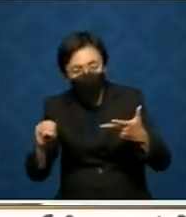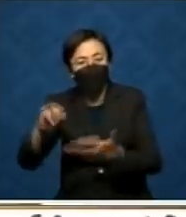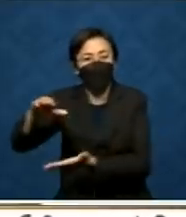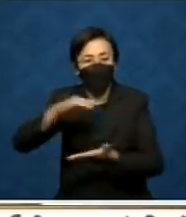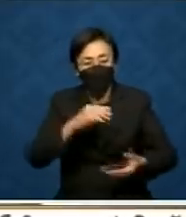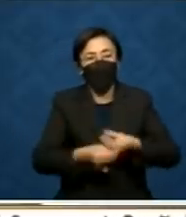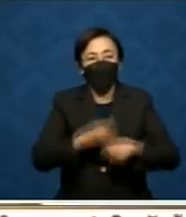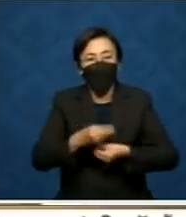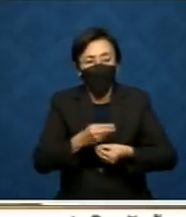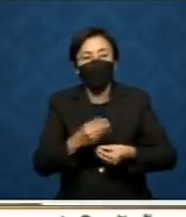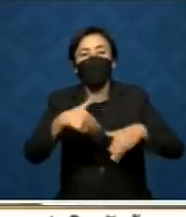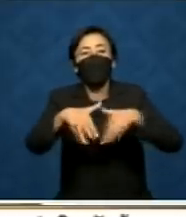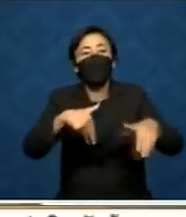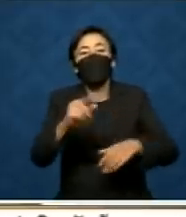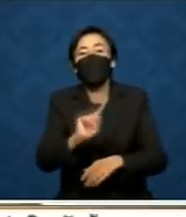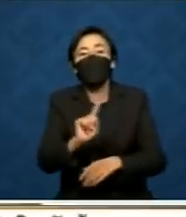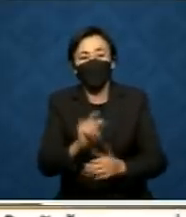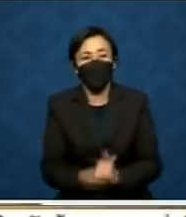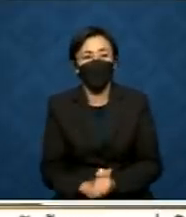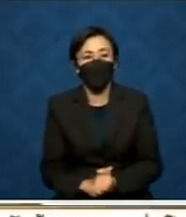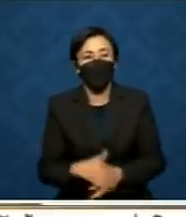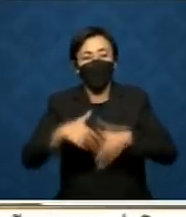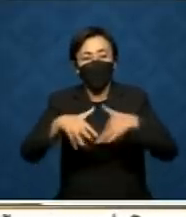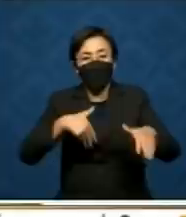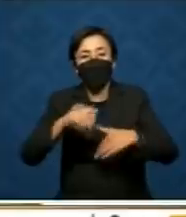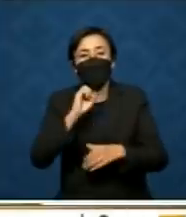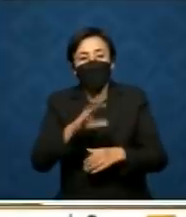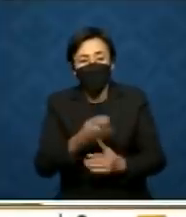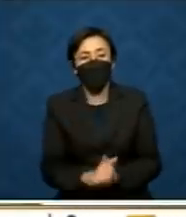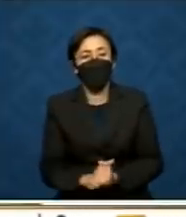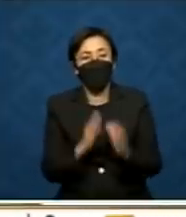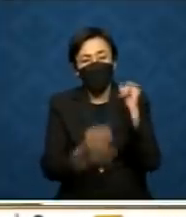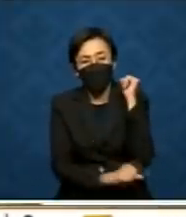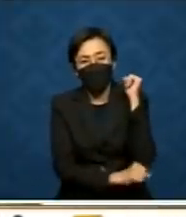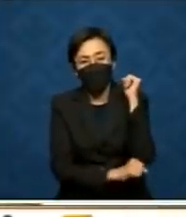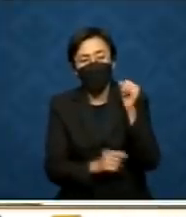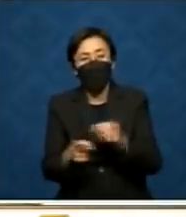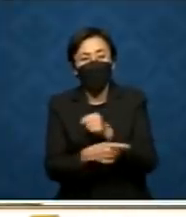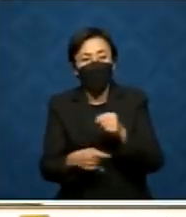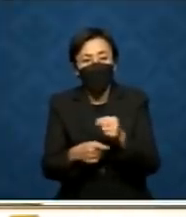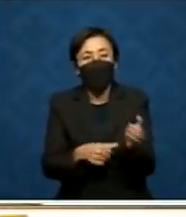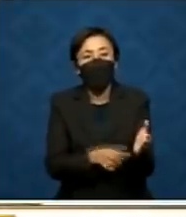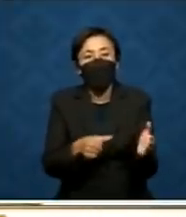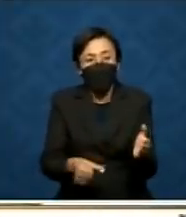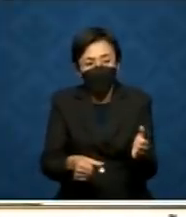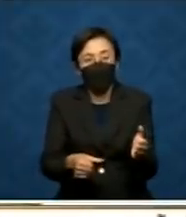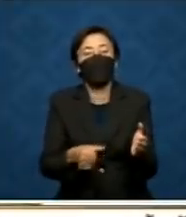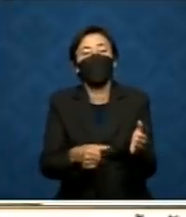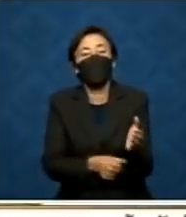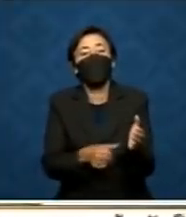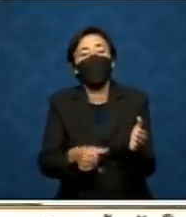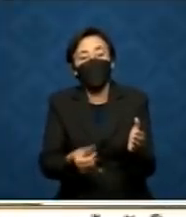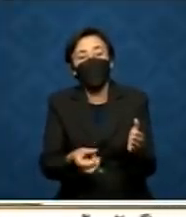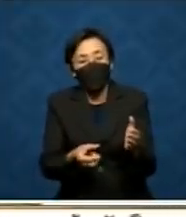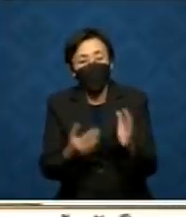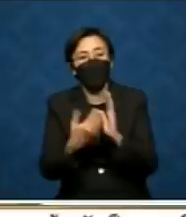ส่วนชาวบ้านว่าไงด้วยนะครับคุณป้าคนจนชาวนาที่บึงกาฬไม่ใช่เขต